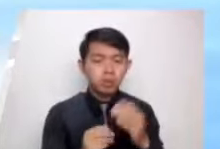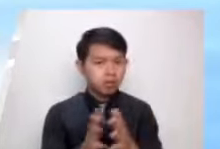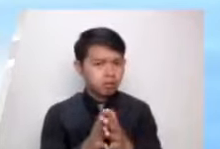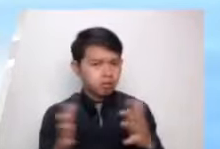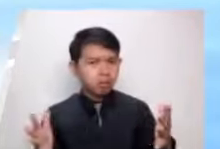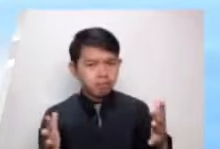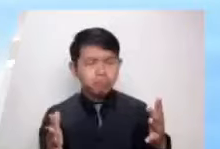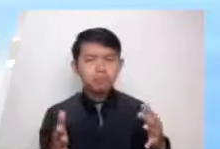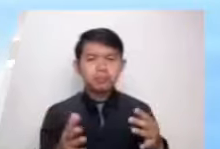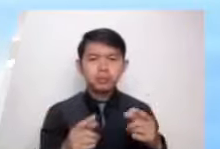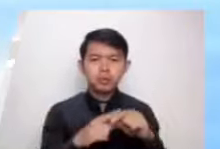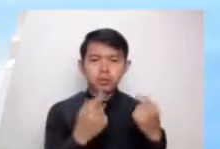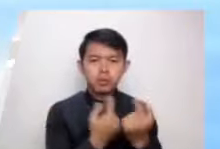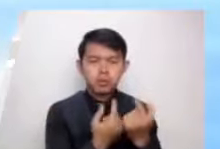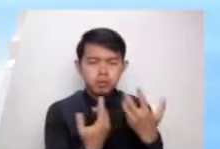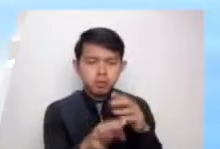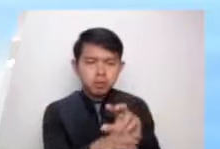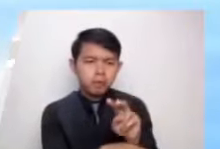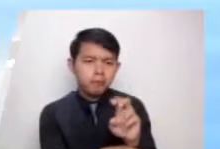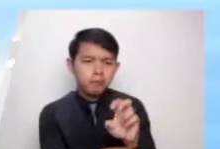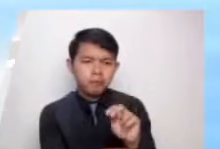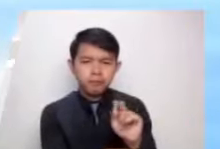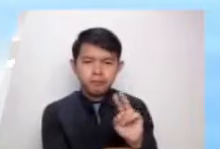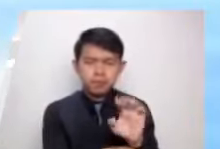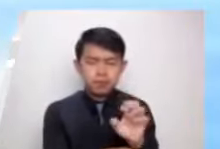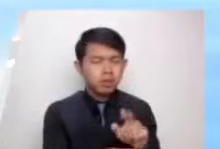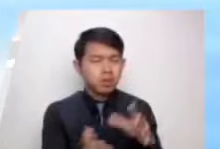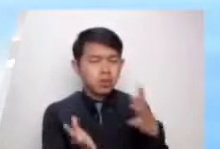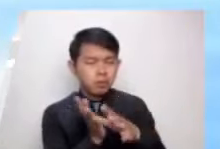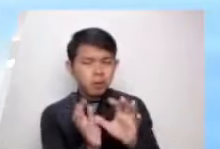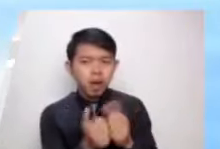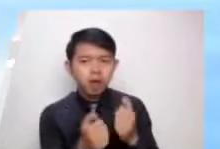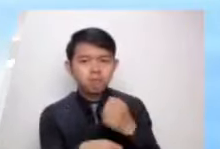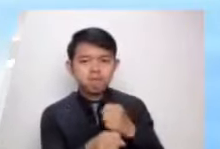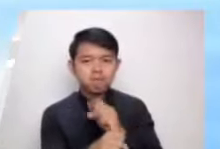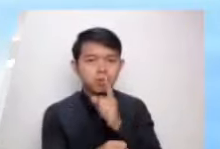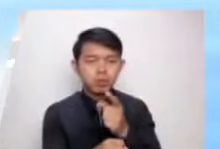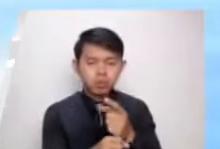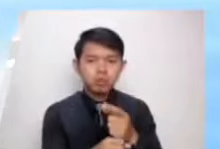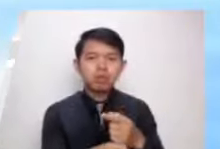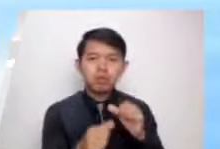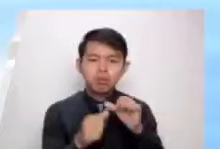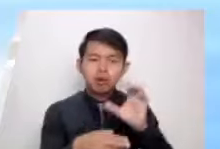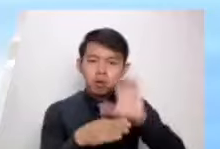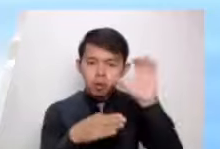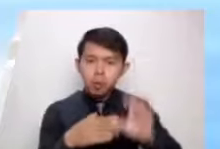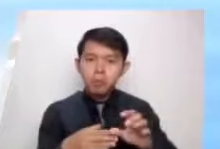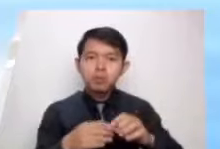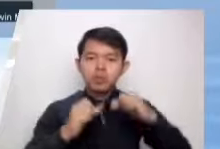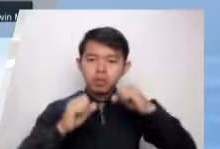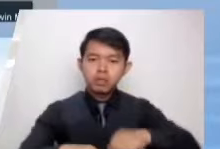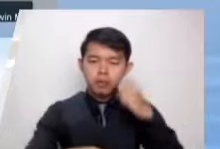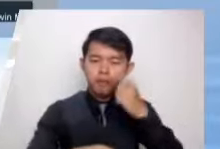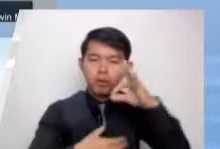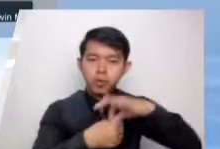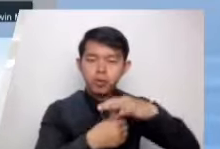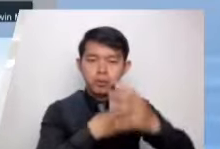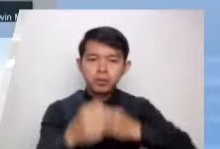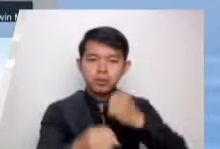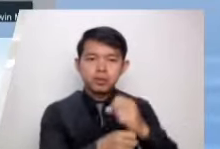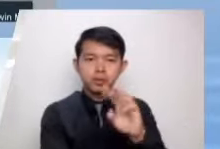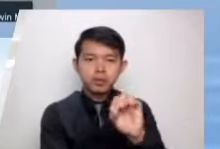po tinitiyak ng COMELEC na makakapag-comply at makukumpleto yung terms of agreement para po sa election 2025? Sir Rafi, yung pong kasing St. Timothy,